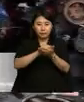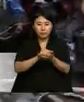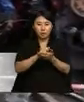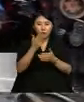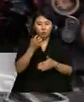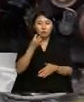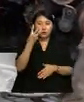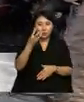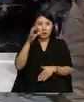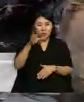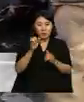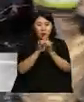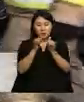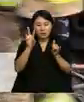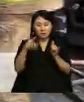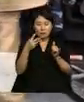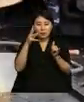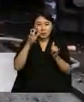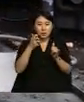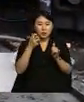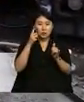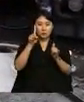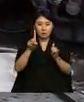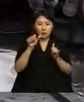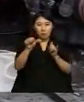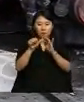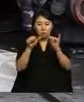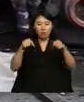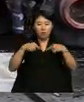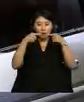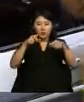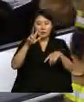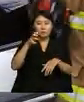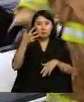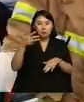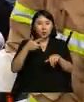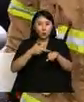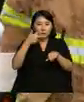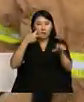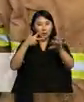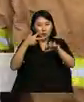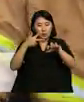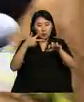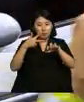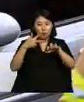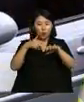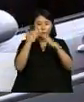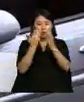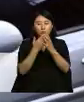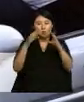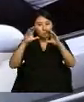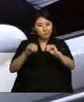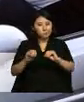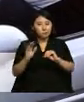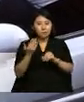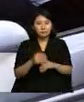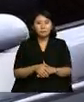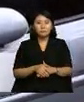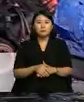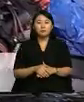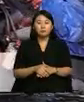장비 93대와 인력 375명이 투입돼 28일 오전 7시 40분쯤 완전히 불이 꺼졌다고